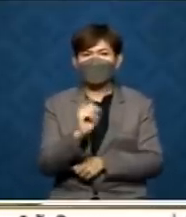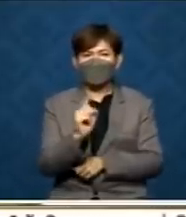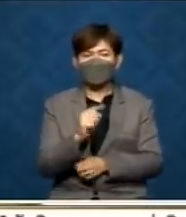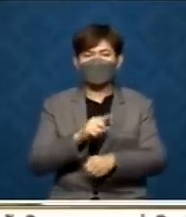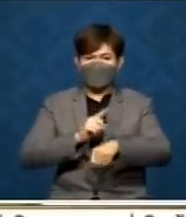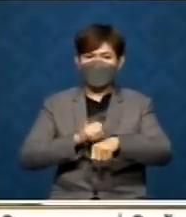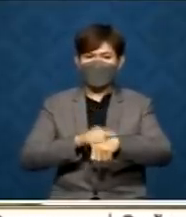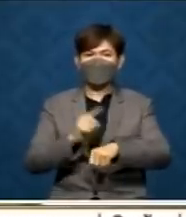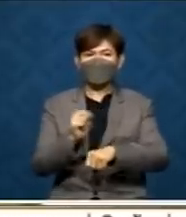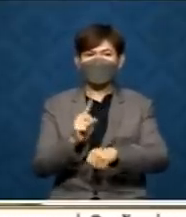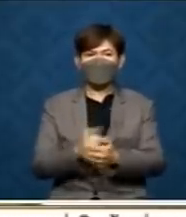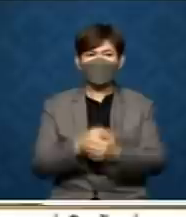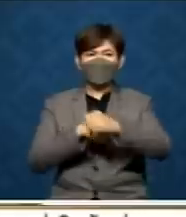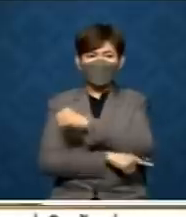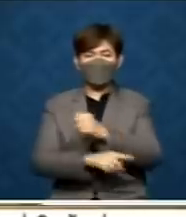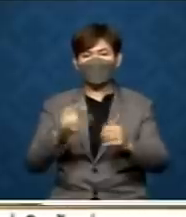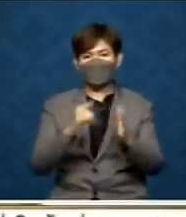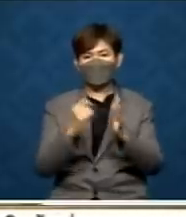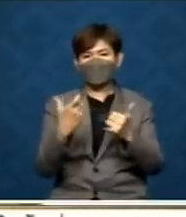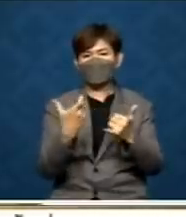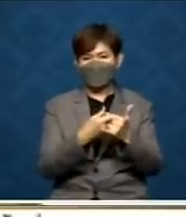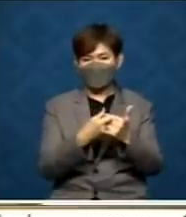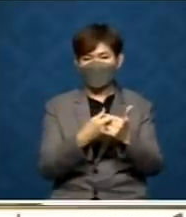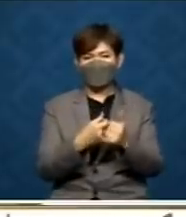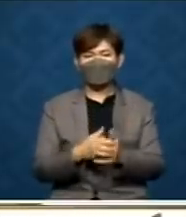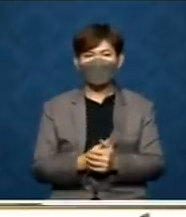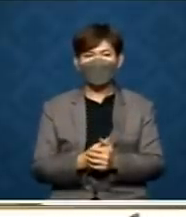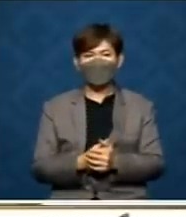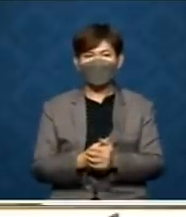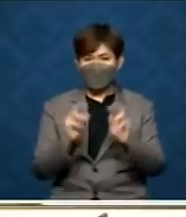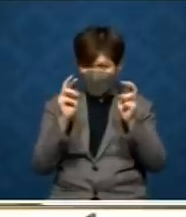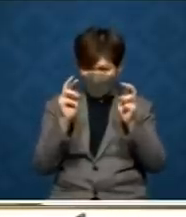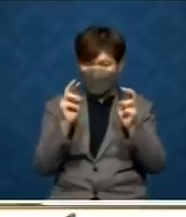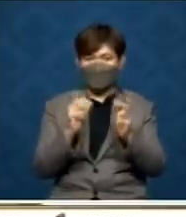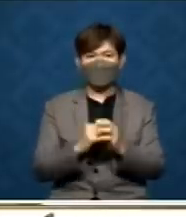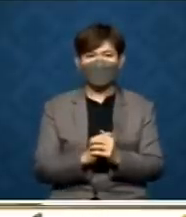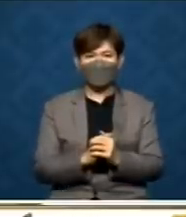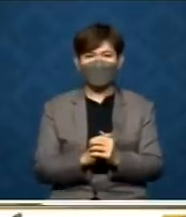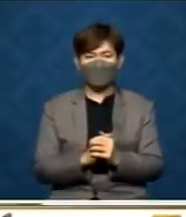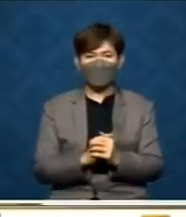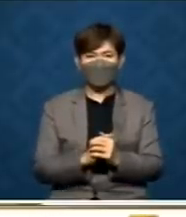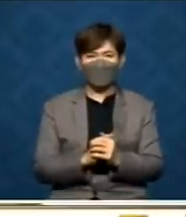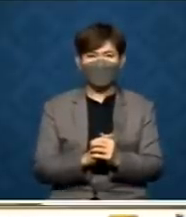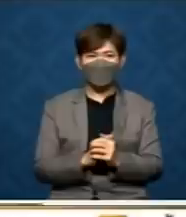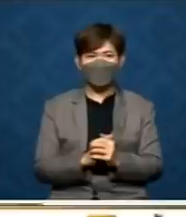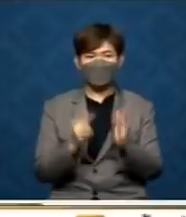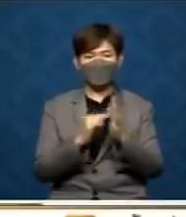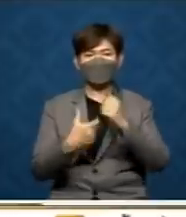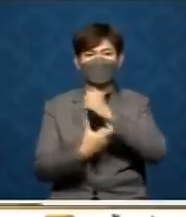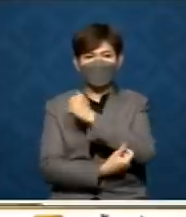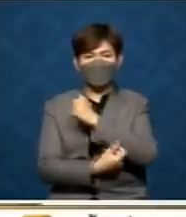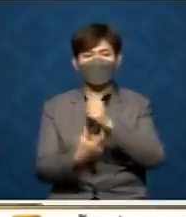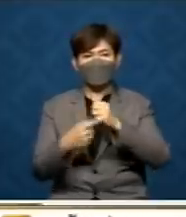นี้ต้องใช้เวลาตรงนี้คือโกงวัคซีนก็จะเข้าเรื่องแล้วมีกุ้งวัคซีน